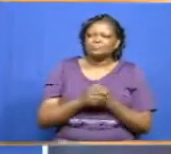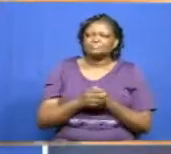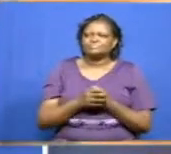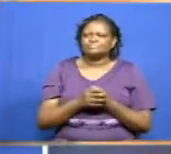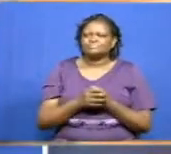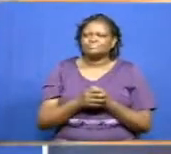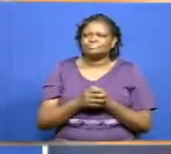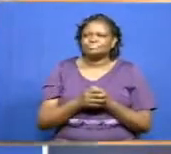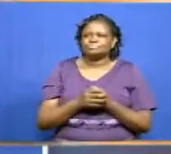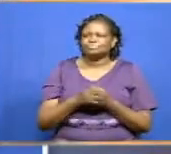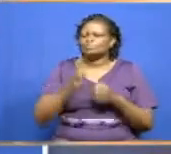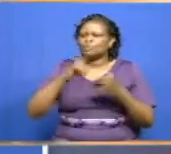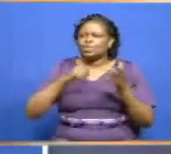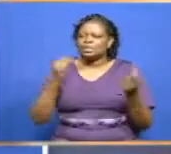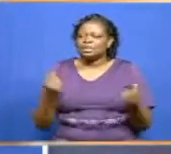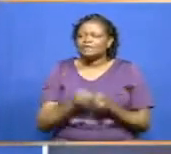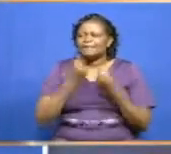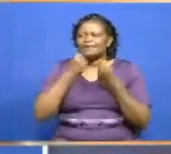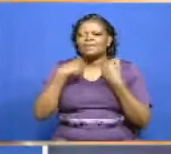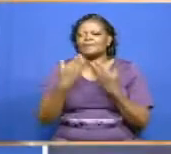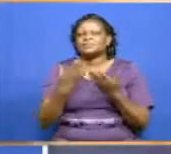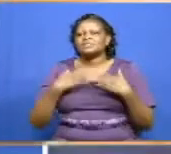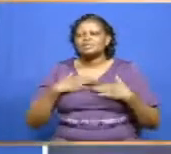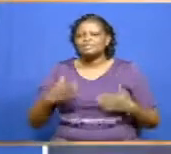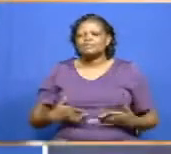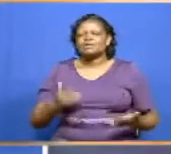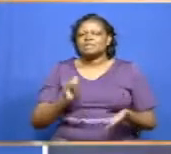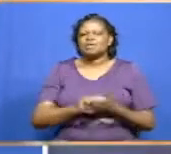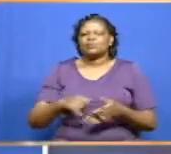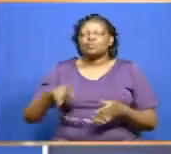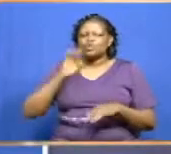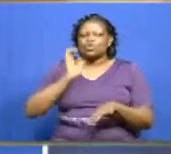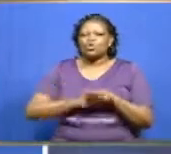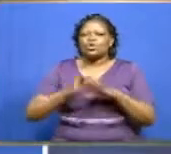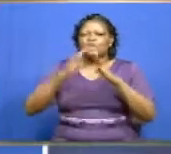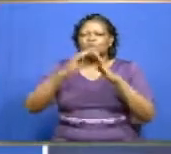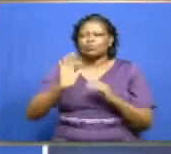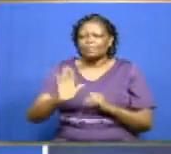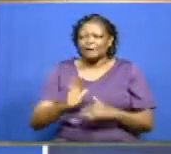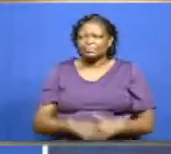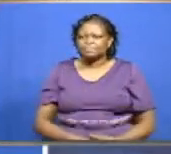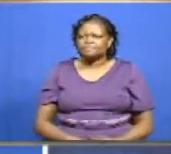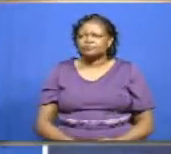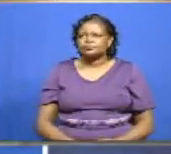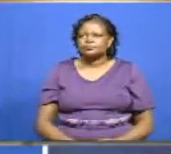anajua kitu gani. Kuhusiana na hii mwili ambayo tumepata katika nyumba yake.